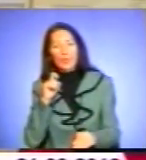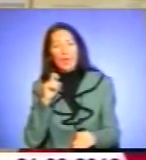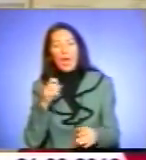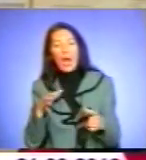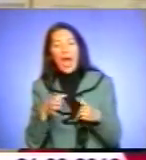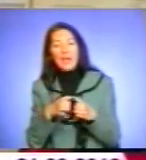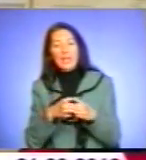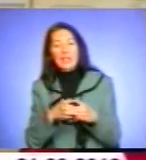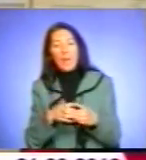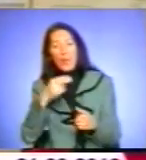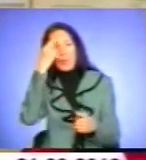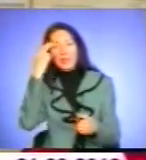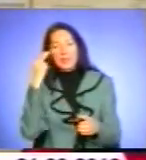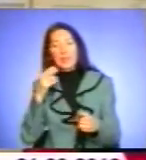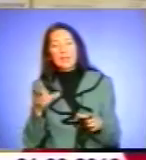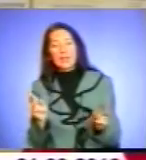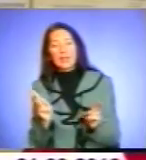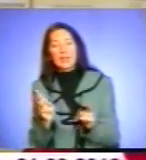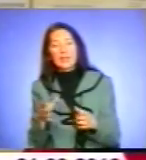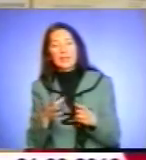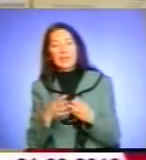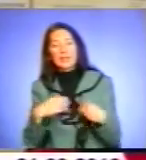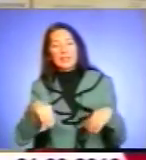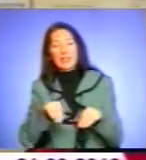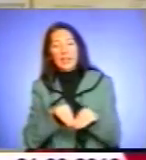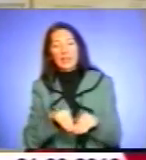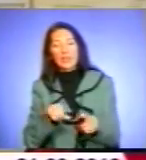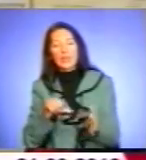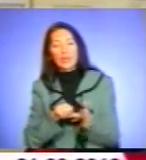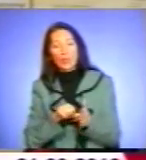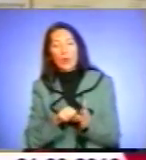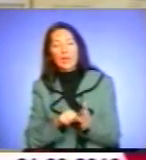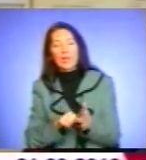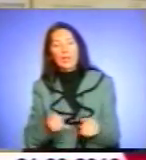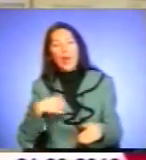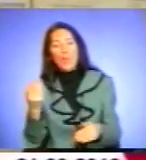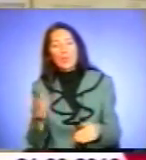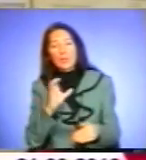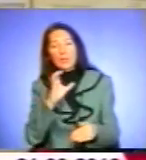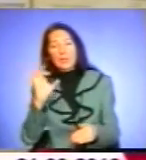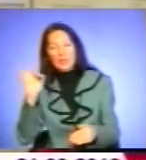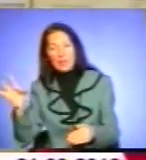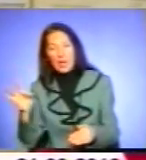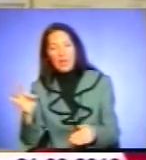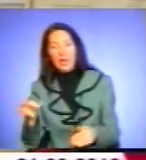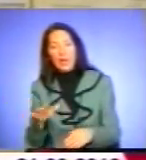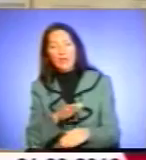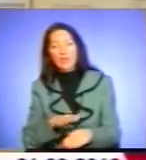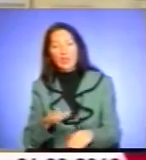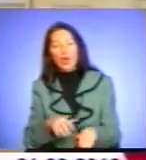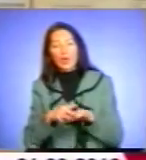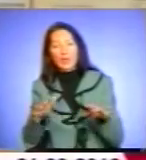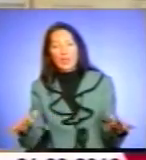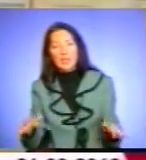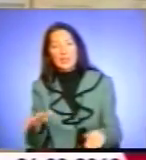штабу партизанських з'єднань і виступали на боці СРСР, фактично розгорталися, звичайно, на території області. Але в